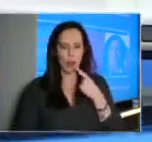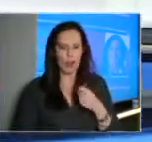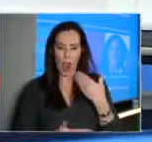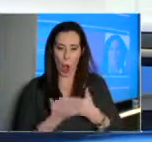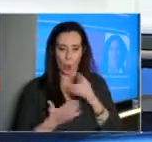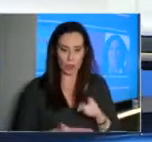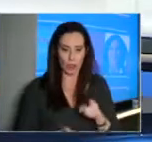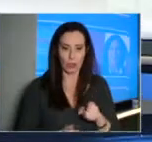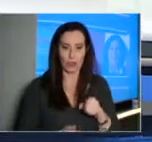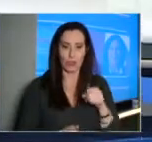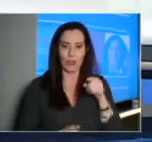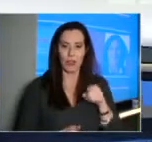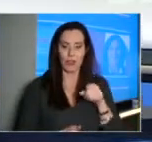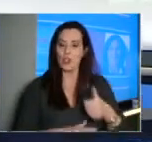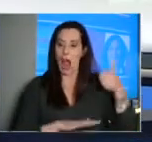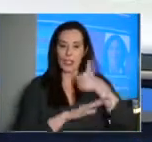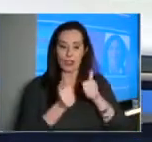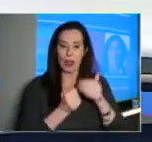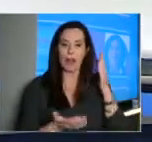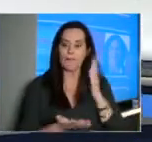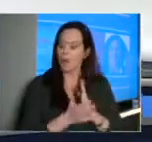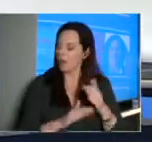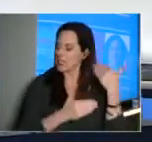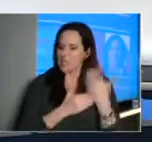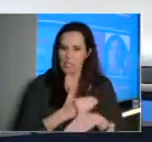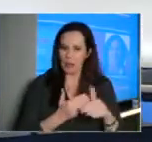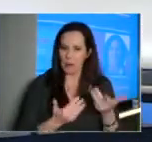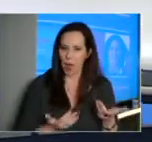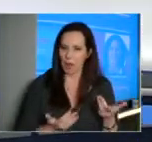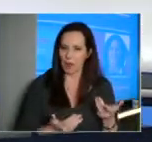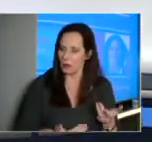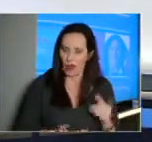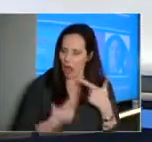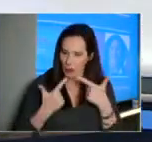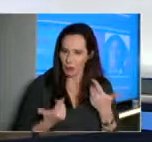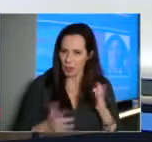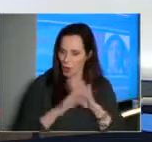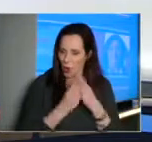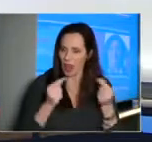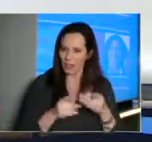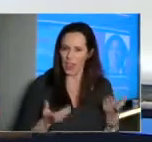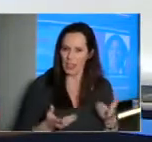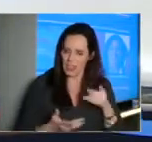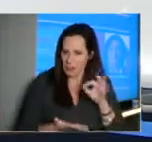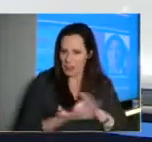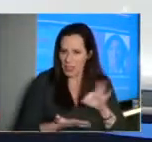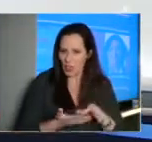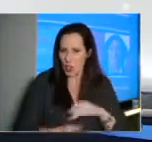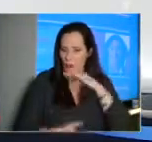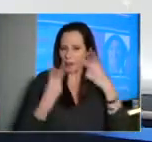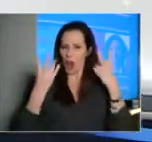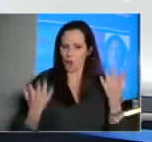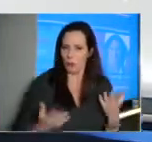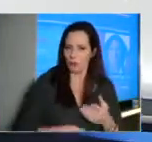שעצם העובדה, שהשרה רגב כבר נפרדה ממשרד התרבות והספורט, רק מסביר את כל התופעה הזאת, שזה משרד לא מספיק